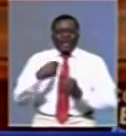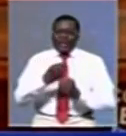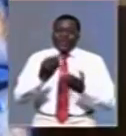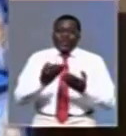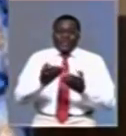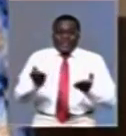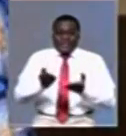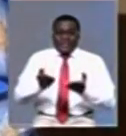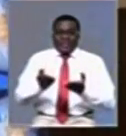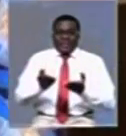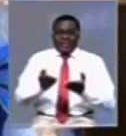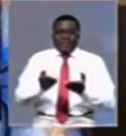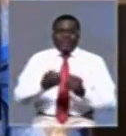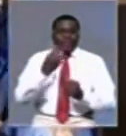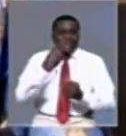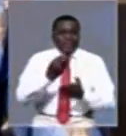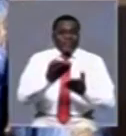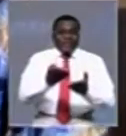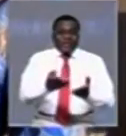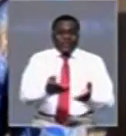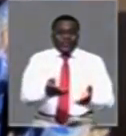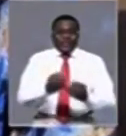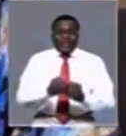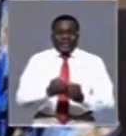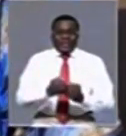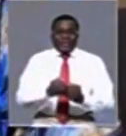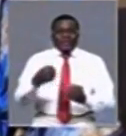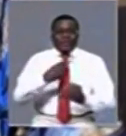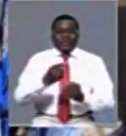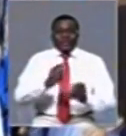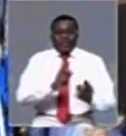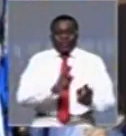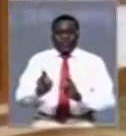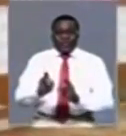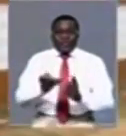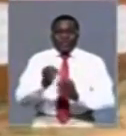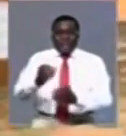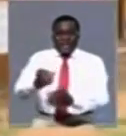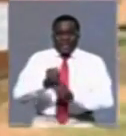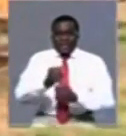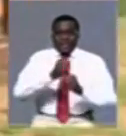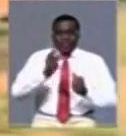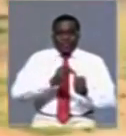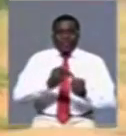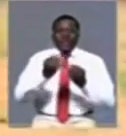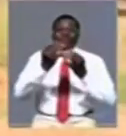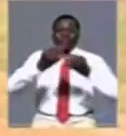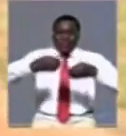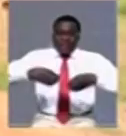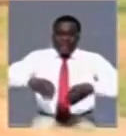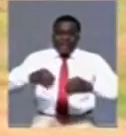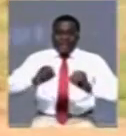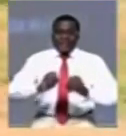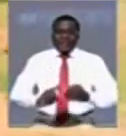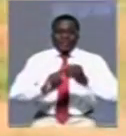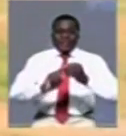communal, je vous remets la clé ce jour. Nous avons procédé à la réception provisoire de plusieurs modules de salles de classe,